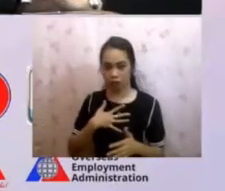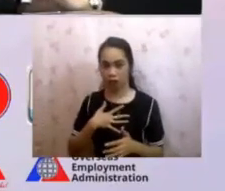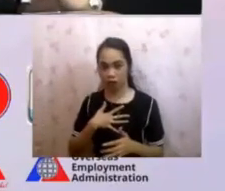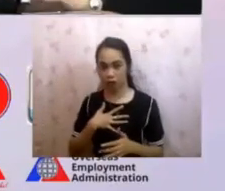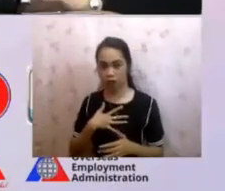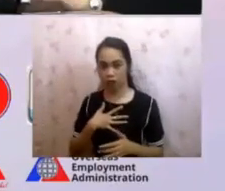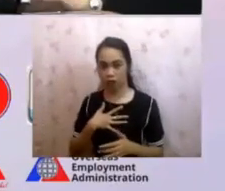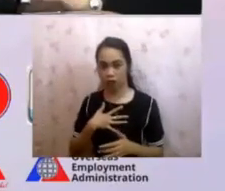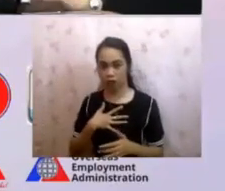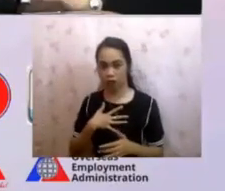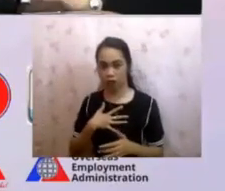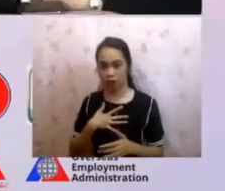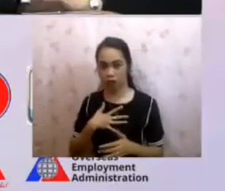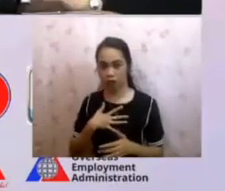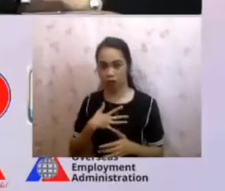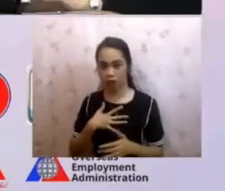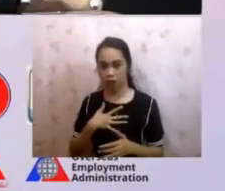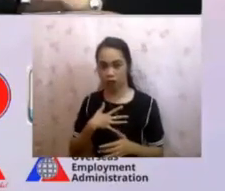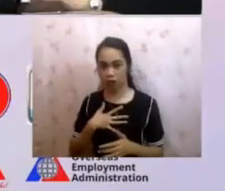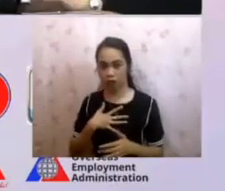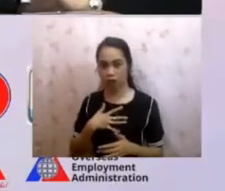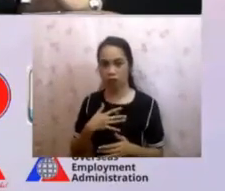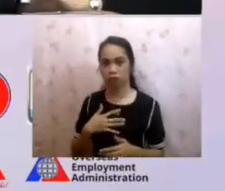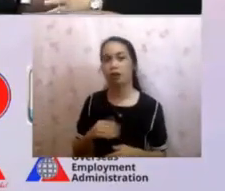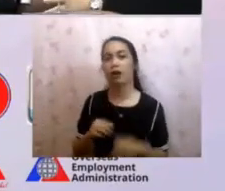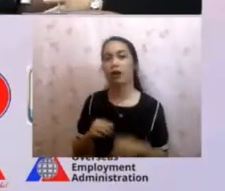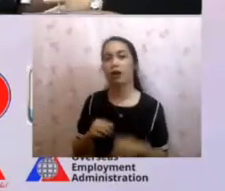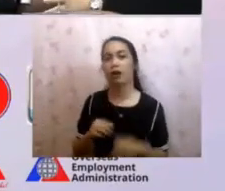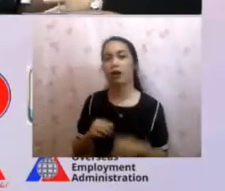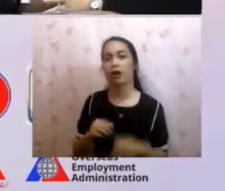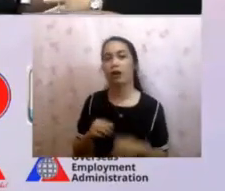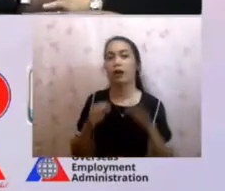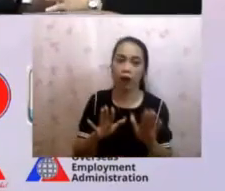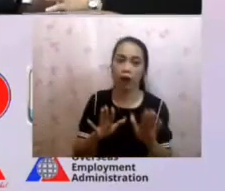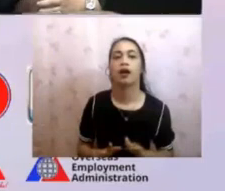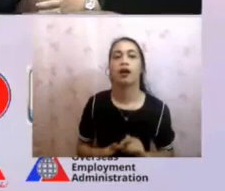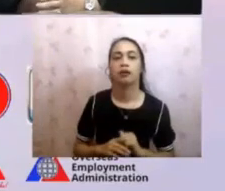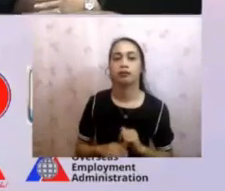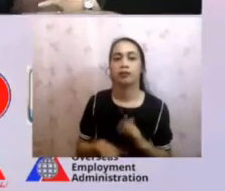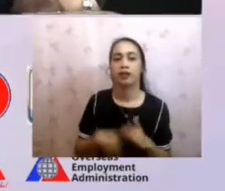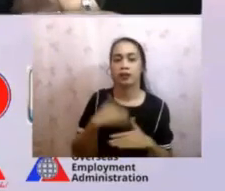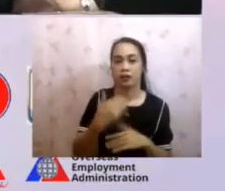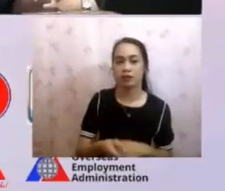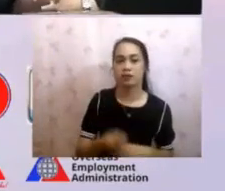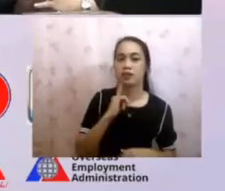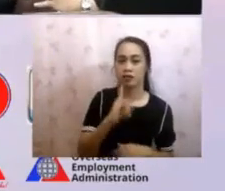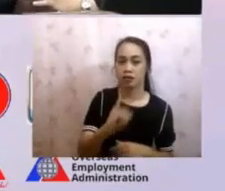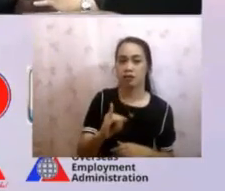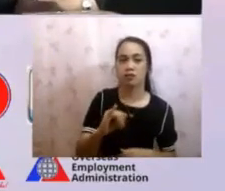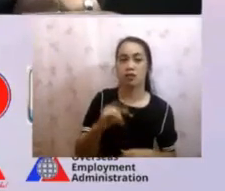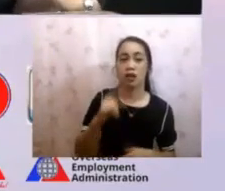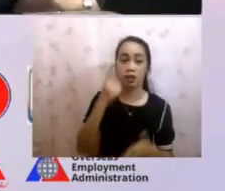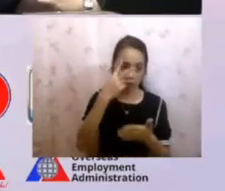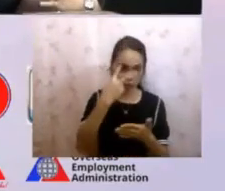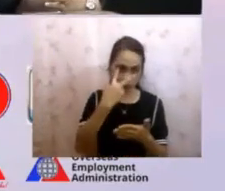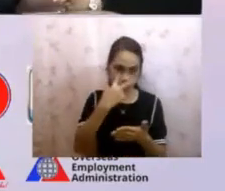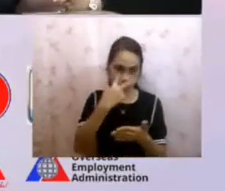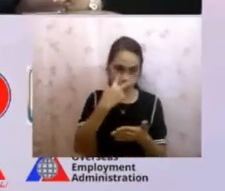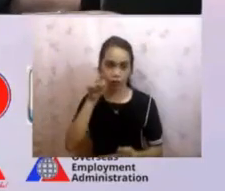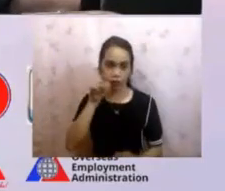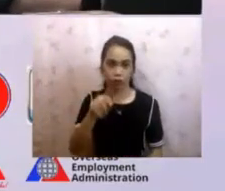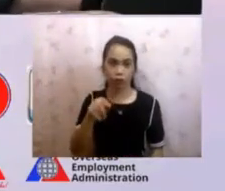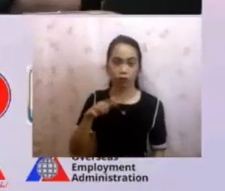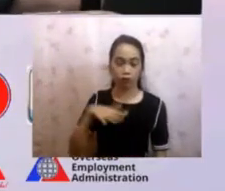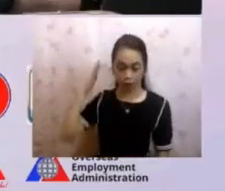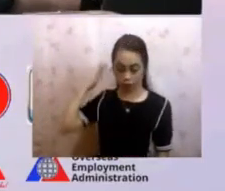gid gihapon ko. But as much as possible, we try to avoid or we try to hide those nervousness. And then of course,